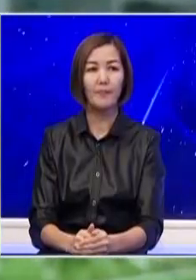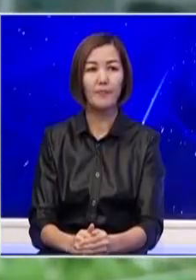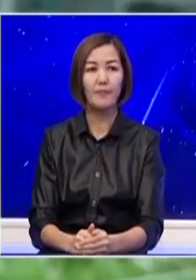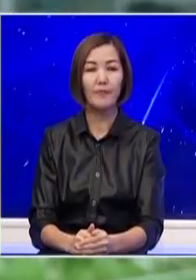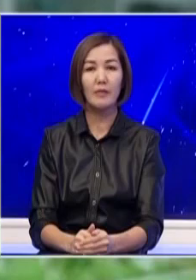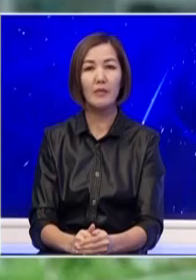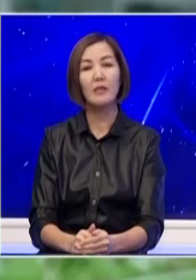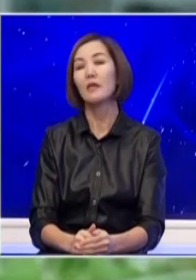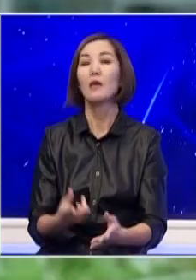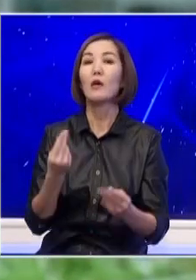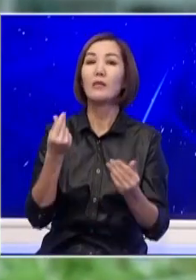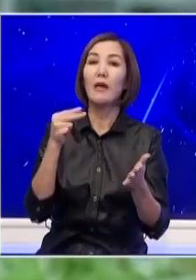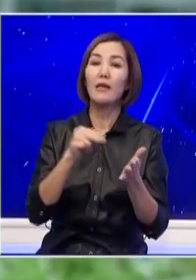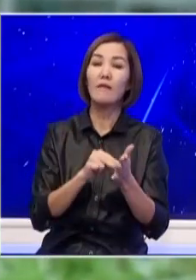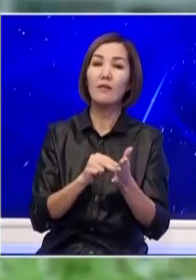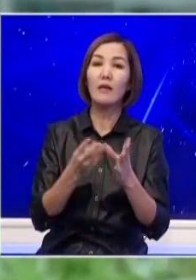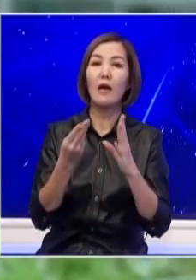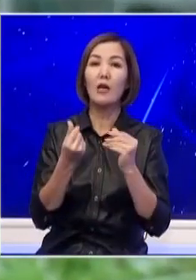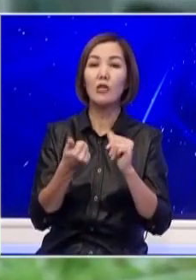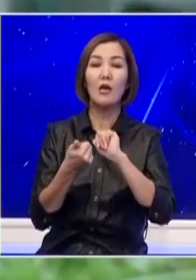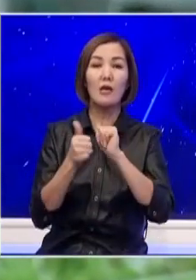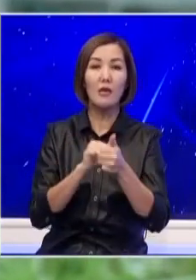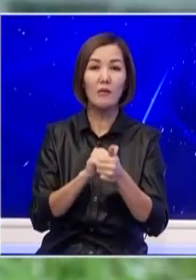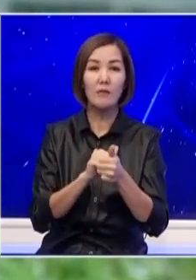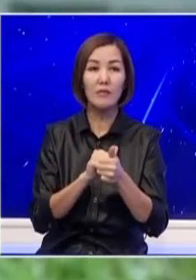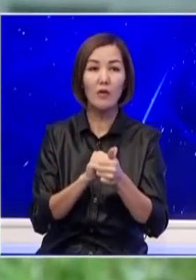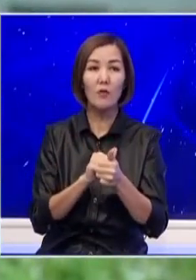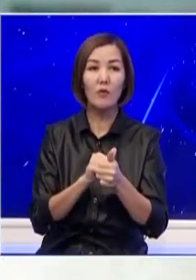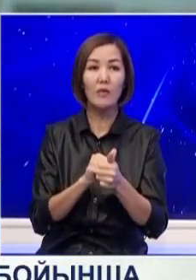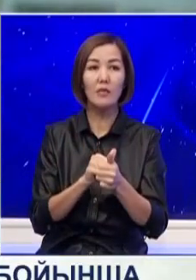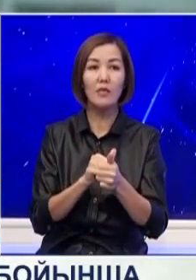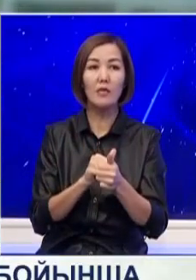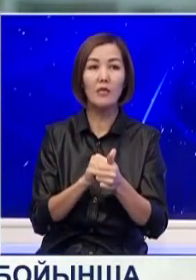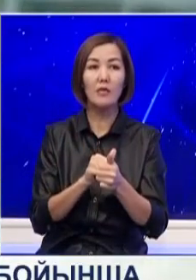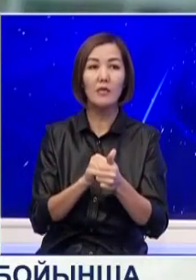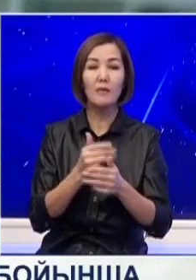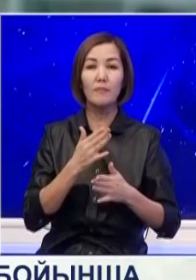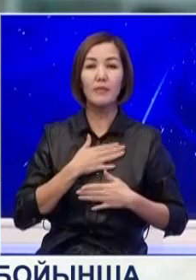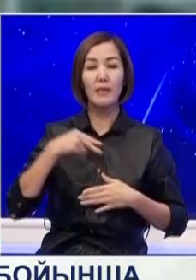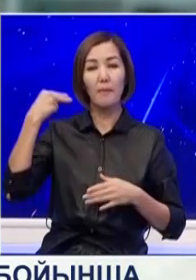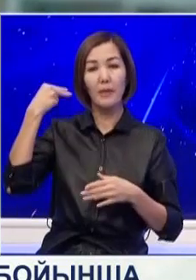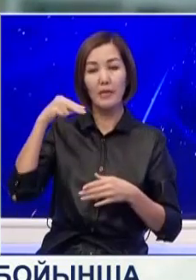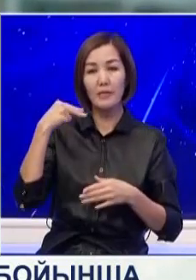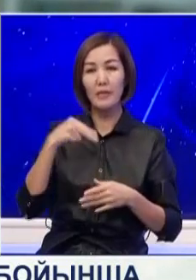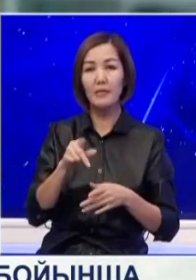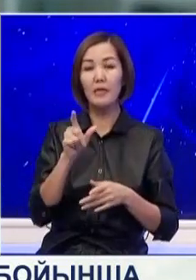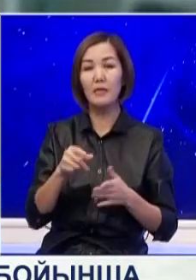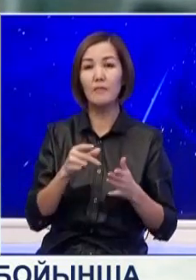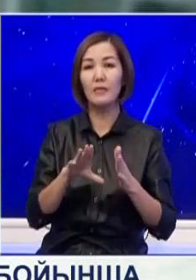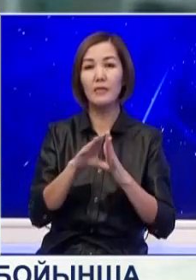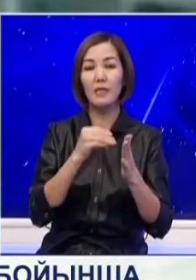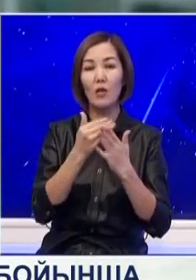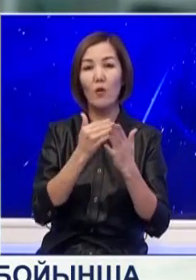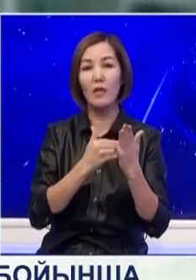Бұл тарифті инвестицияға айырбастау бойынша кеңінен айтып кететін болсақ, бұл біздің президентіміздің сайлауалды